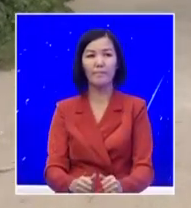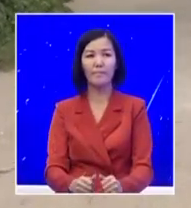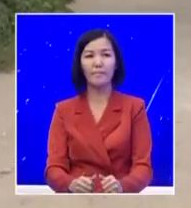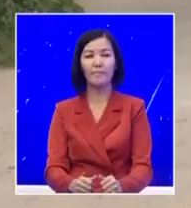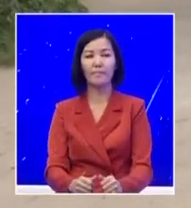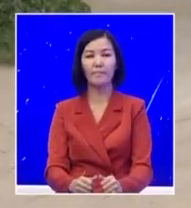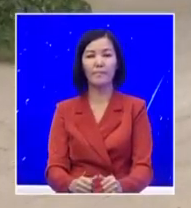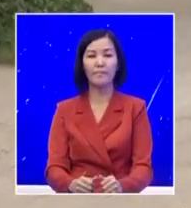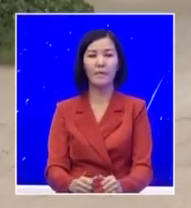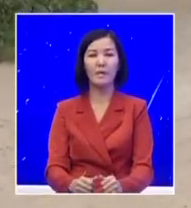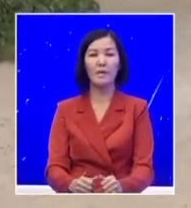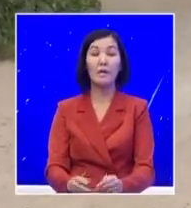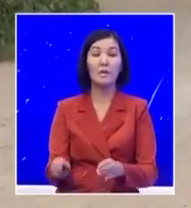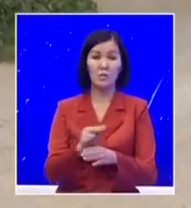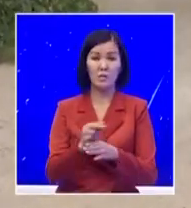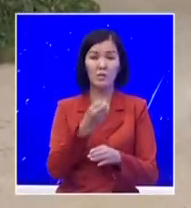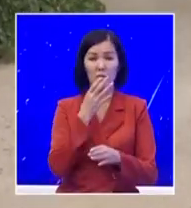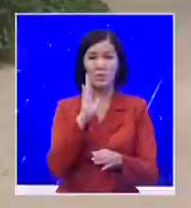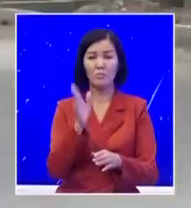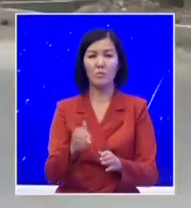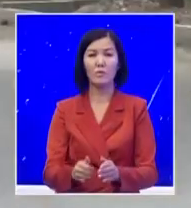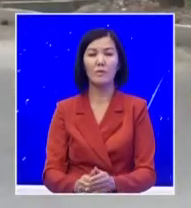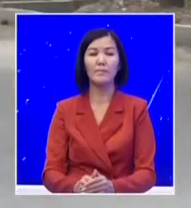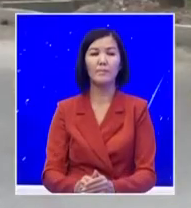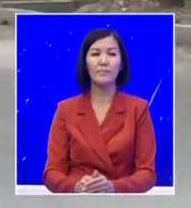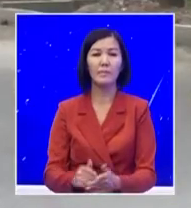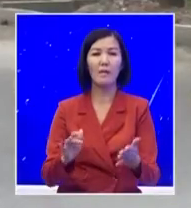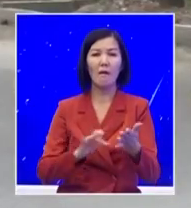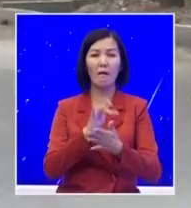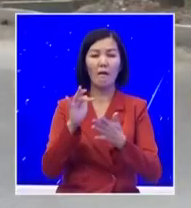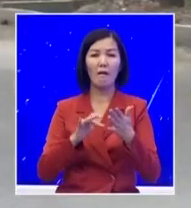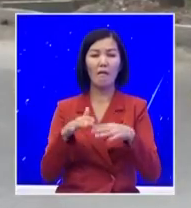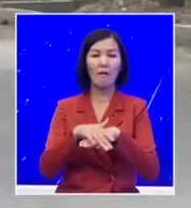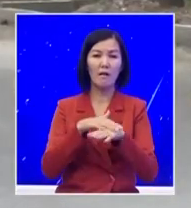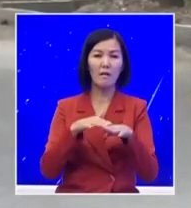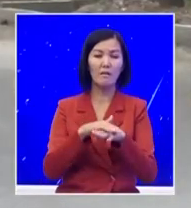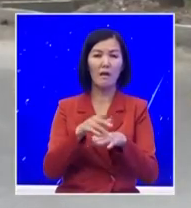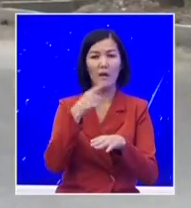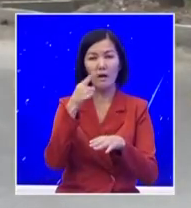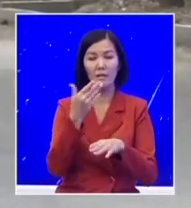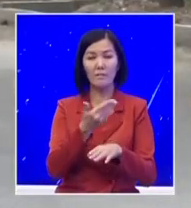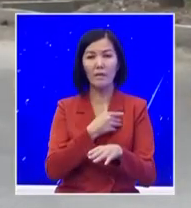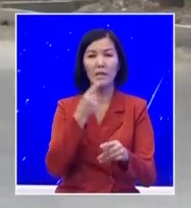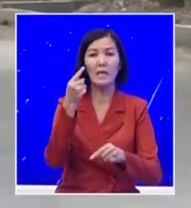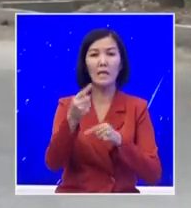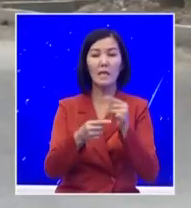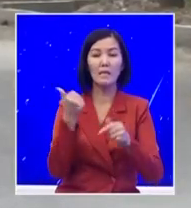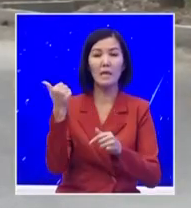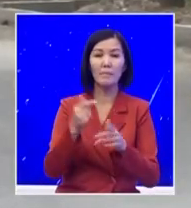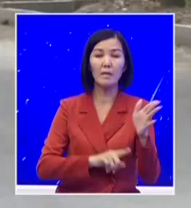тұр. Енді жасаса әрине жақсы болар еді бәрімізге. Қала тұрғындарына айтып кетейін деген, осы жақын арада келесі жеттен